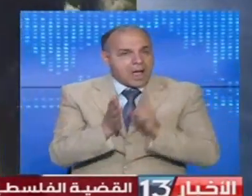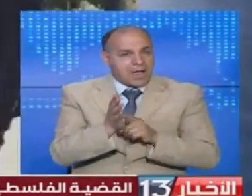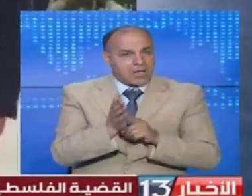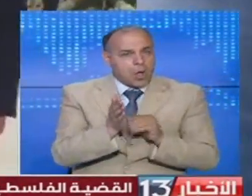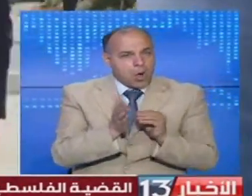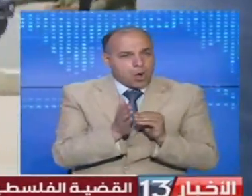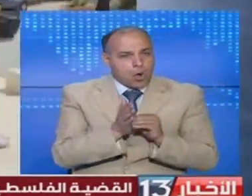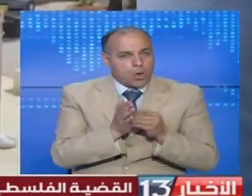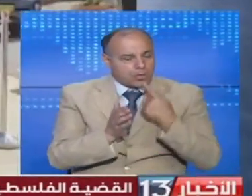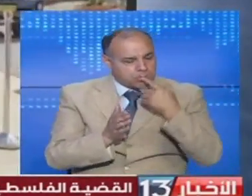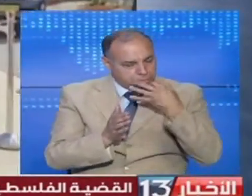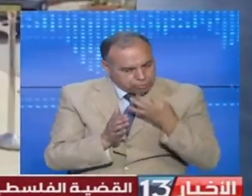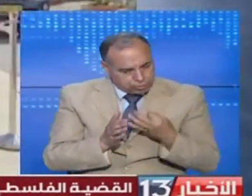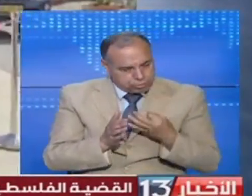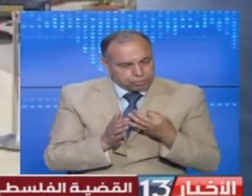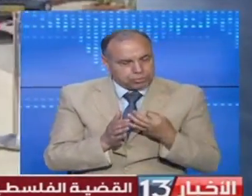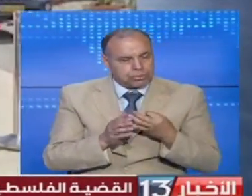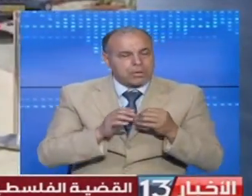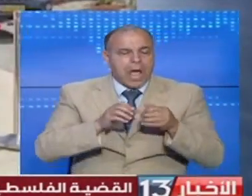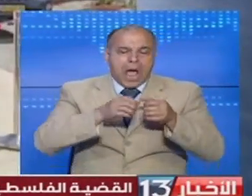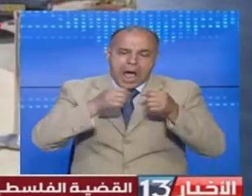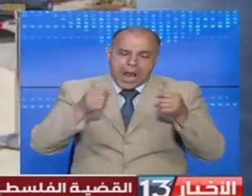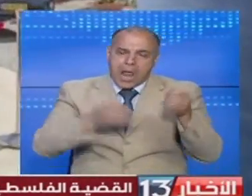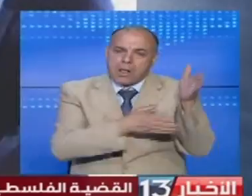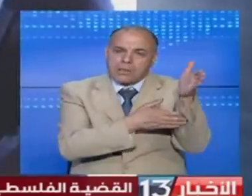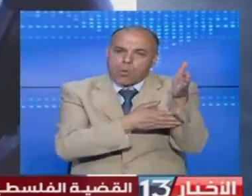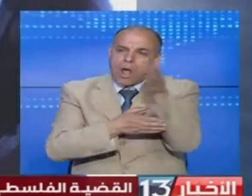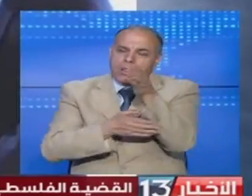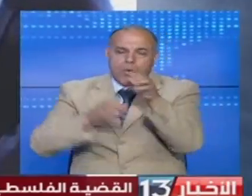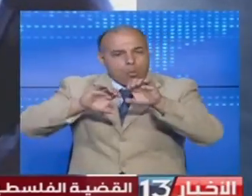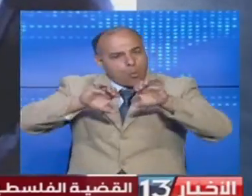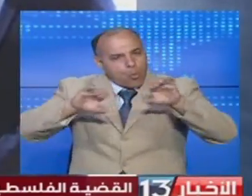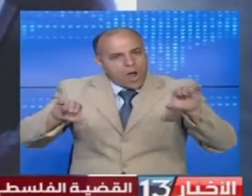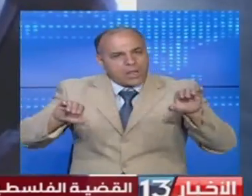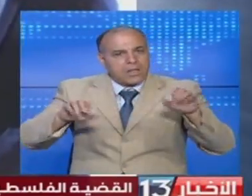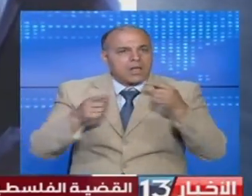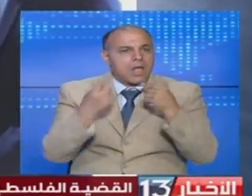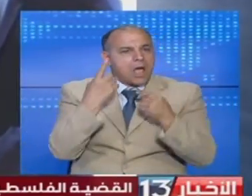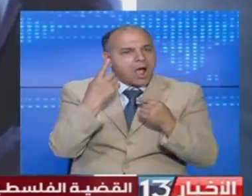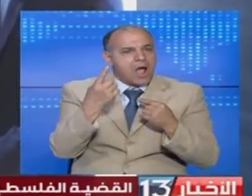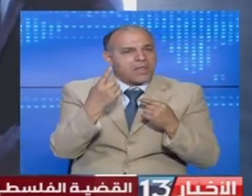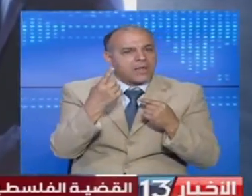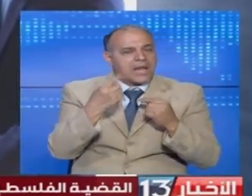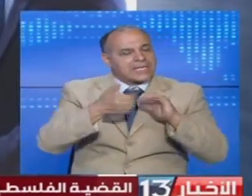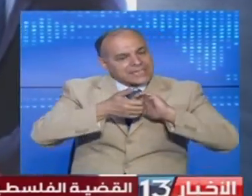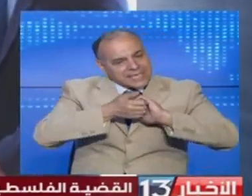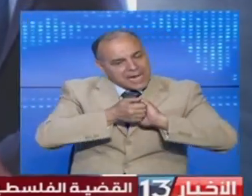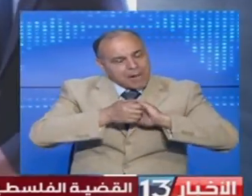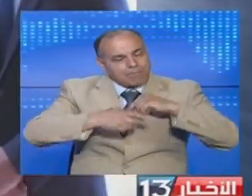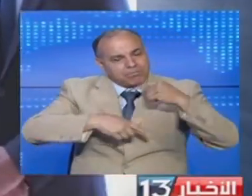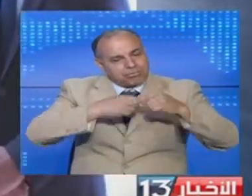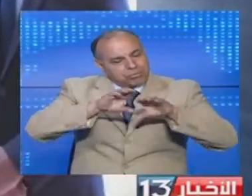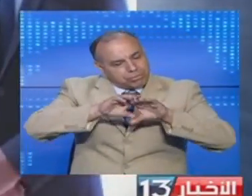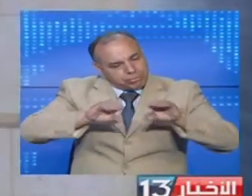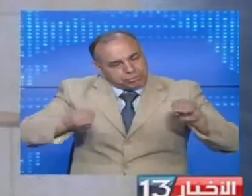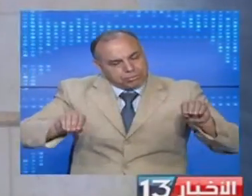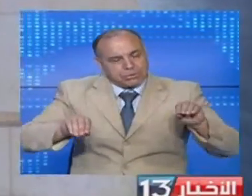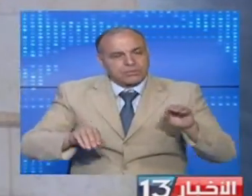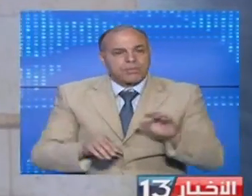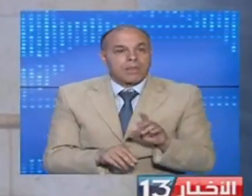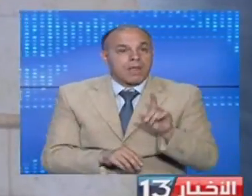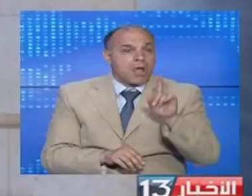مجددا التزام بلاده بحل الدولتين باعتباره افضل طريقه لتحقيق سلام دائم وشامل في